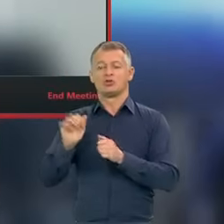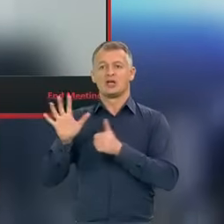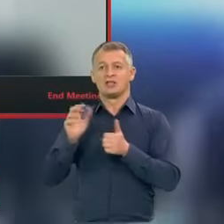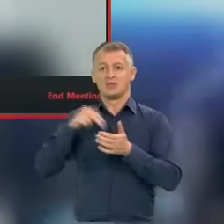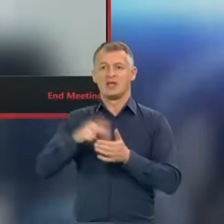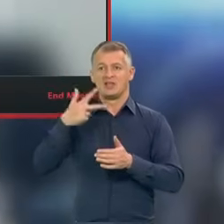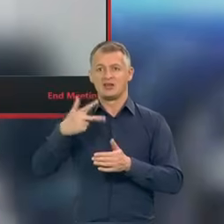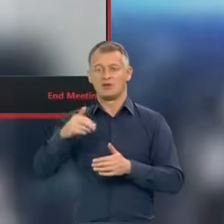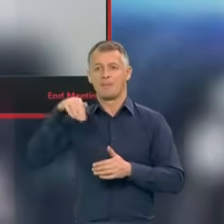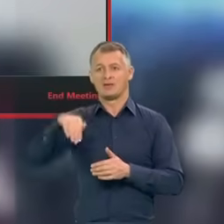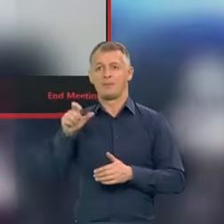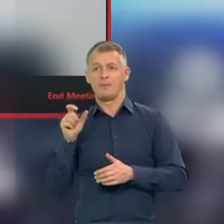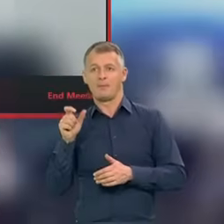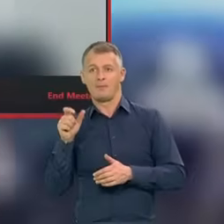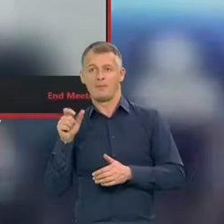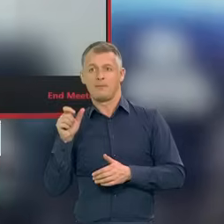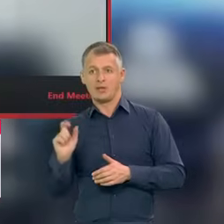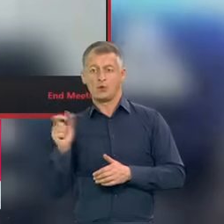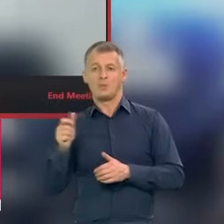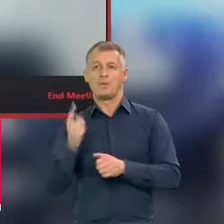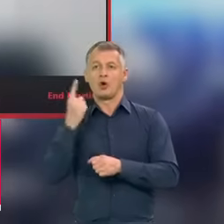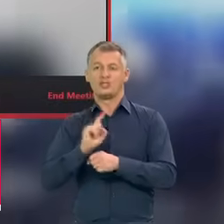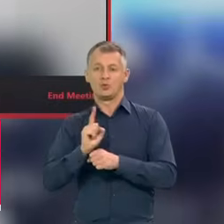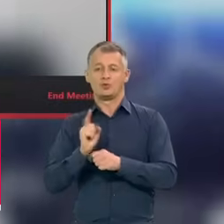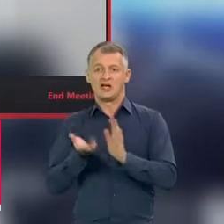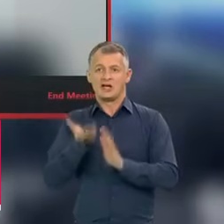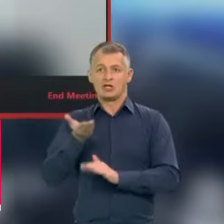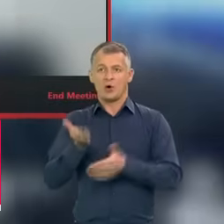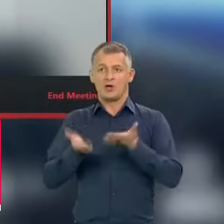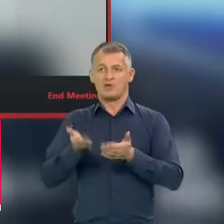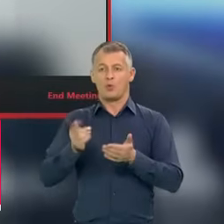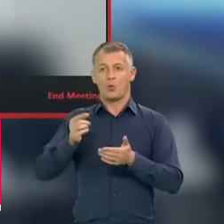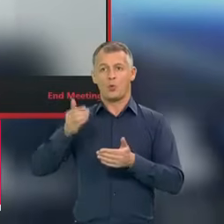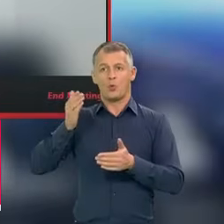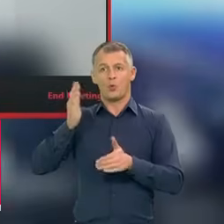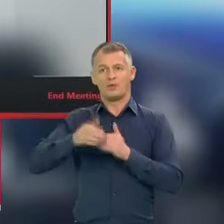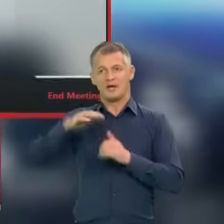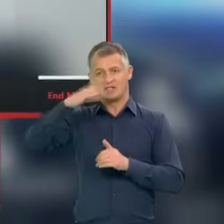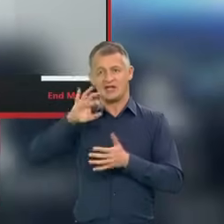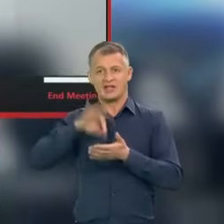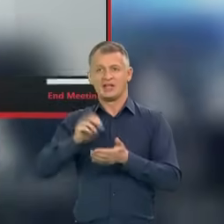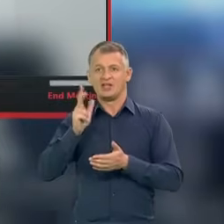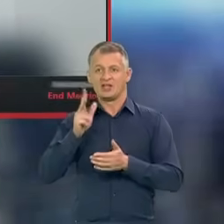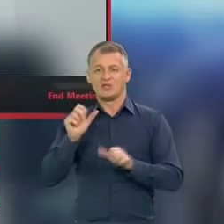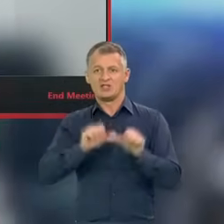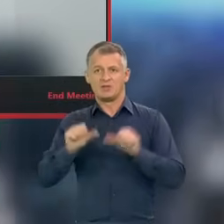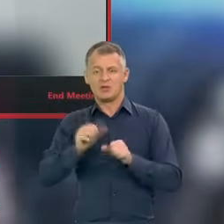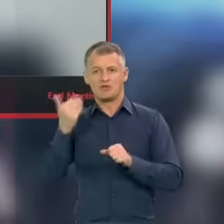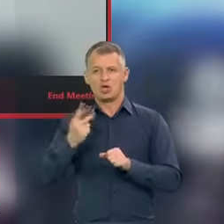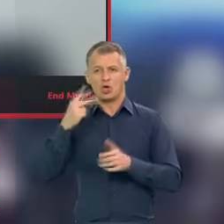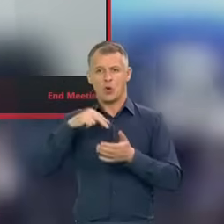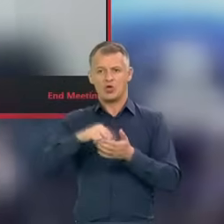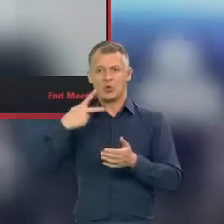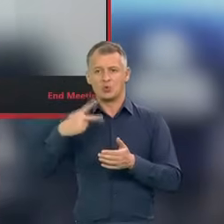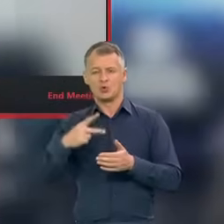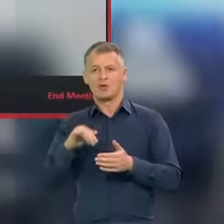pe secundă în creștere față de ultimele zile în data de 13 septembrie debitul Dunării era 2200